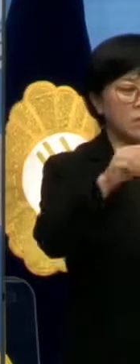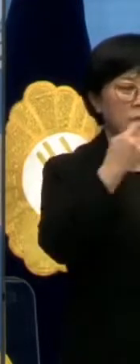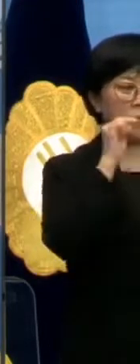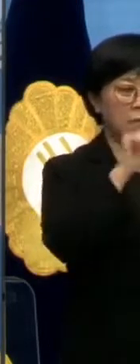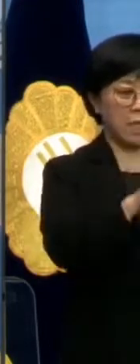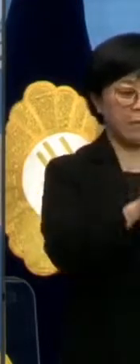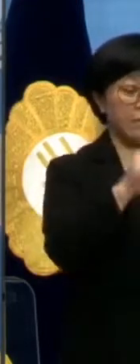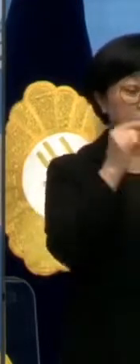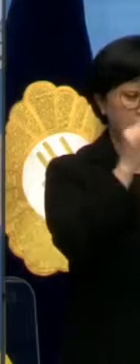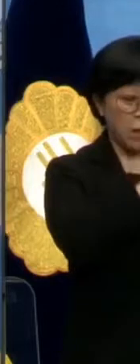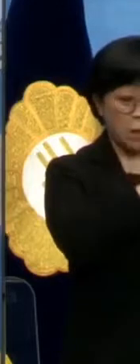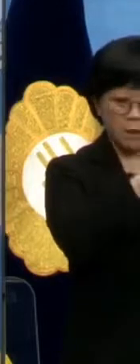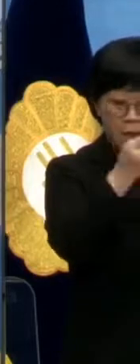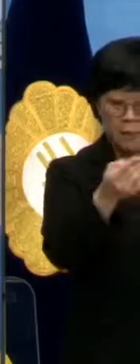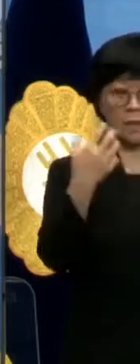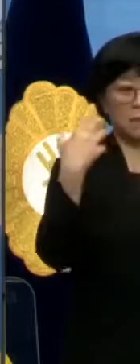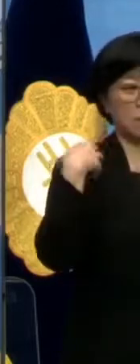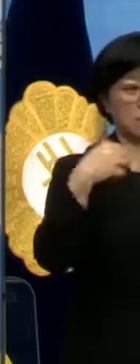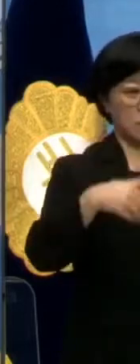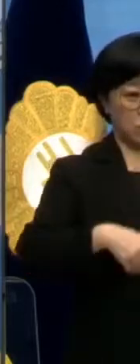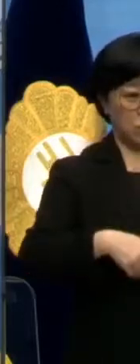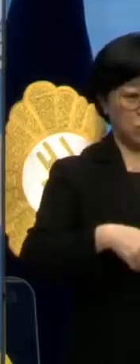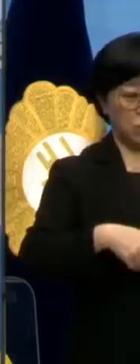명령에는 책임이 뒤따르는 법입니다.